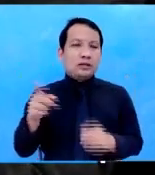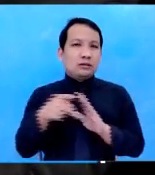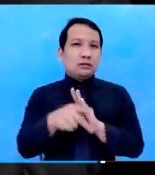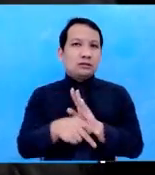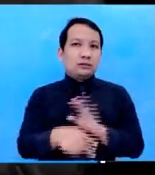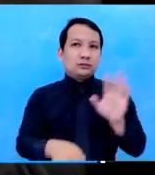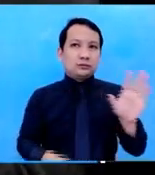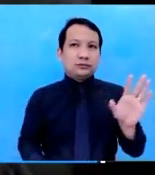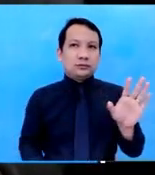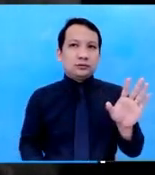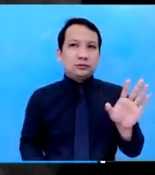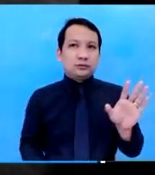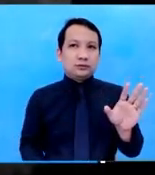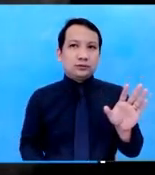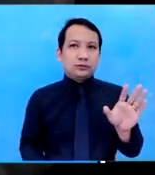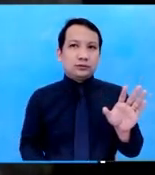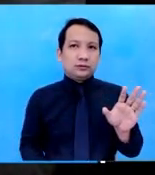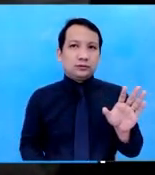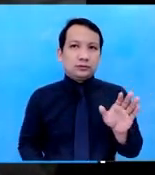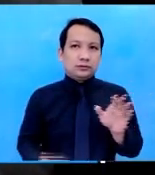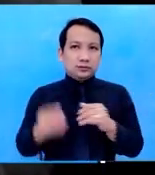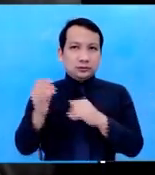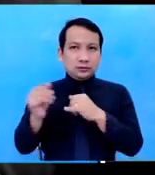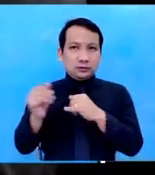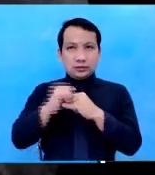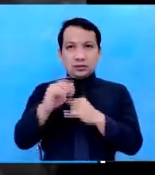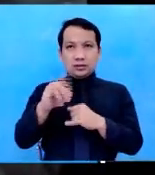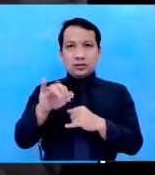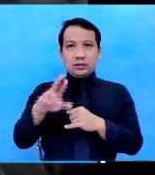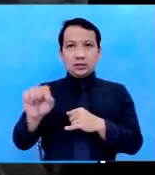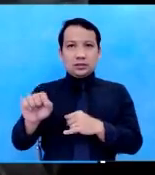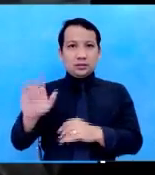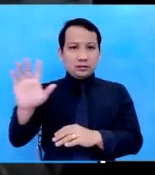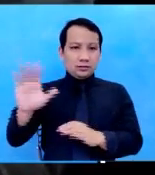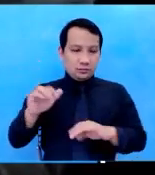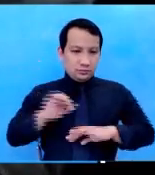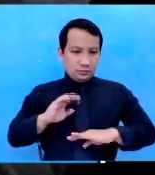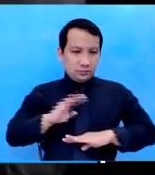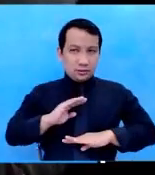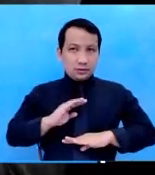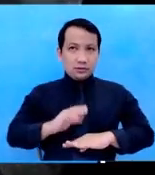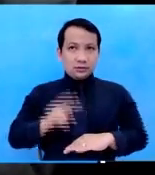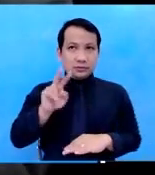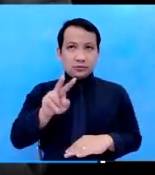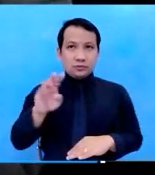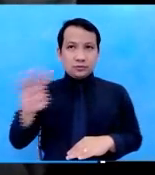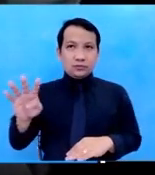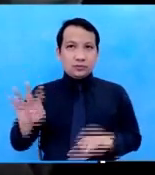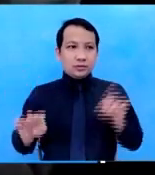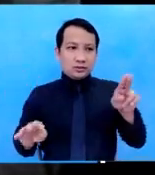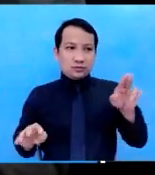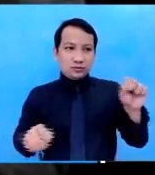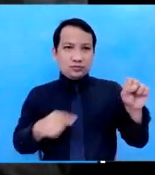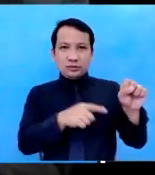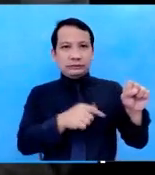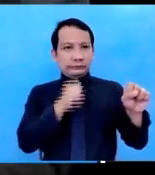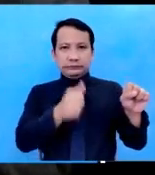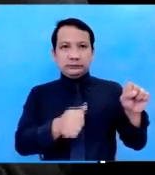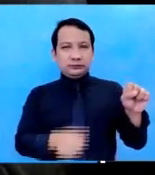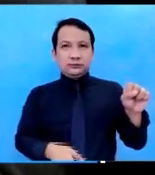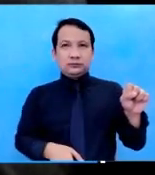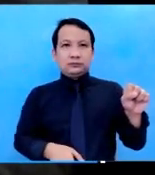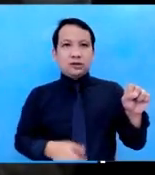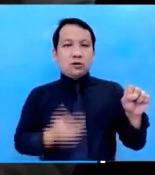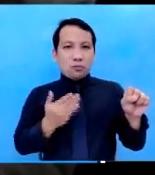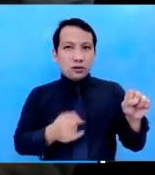Yung interest rate dito sa atin, enough na yan for 2 to 4. Sa US, hindi. Ang problema,